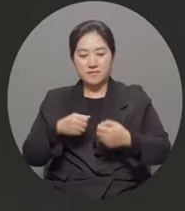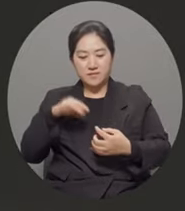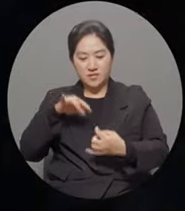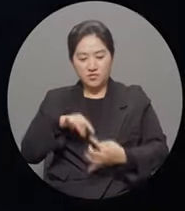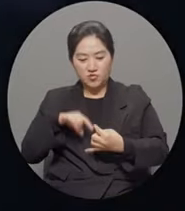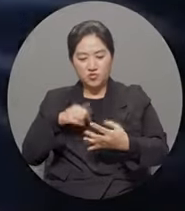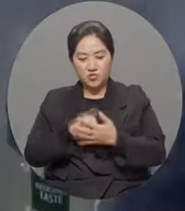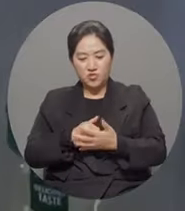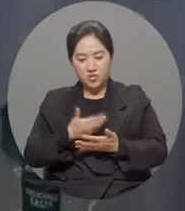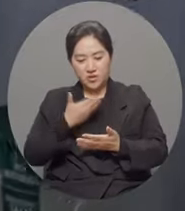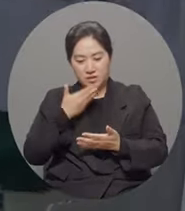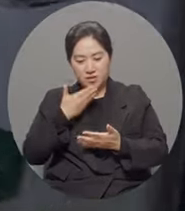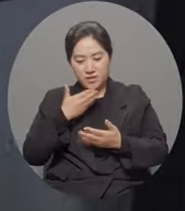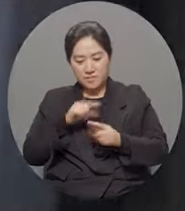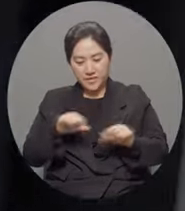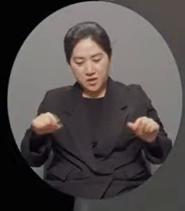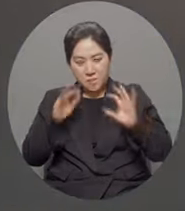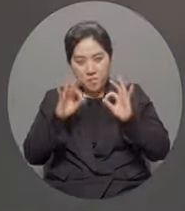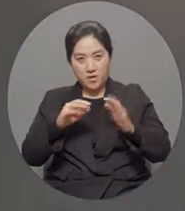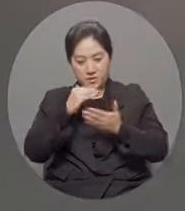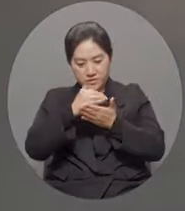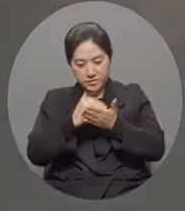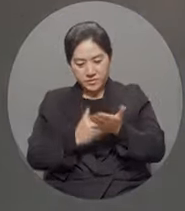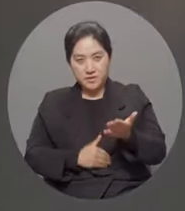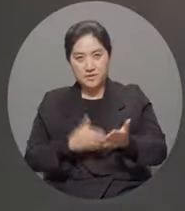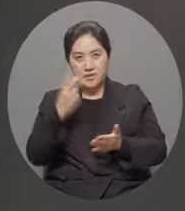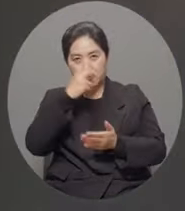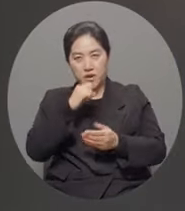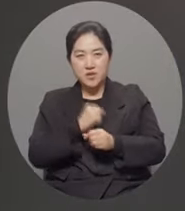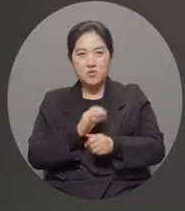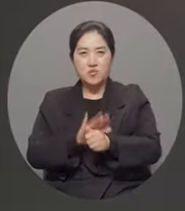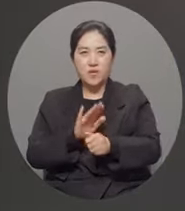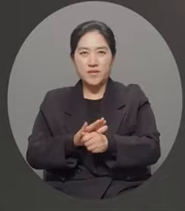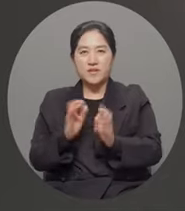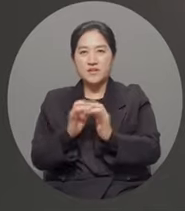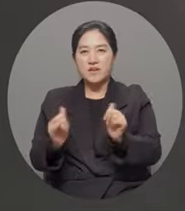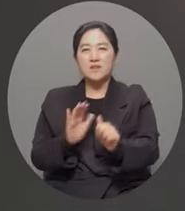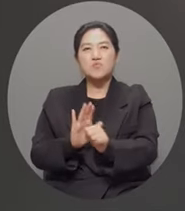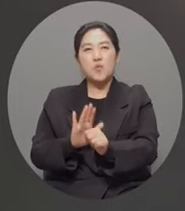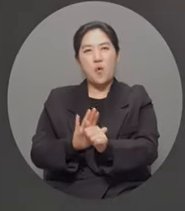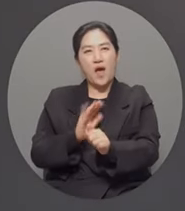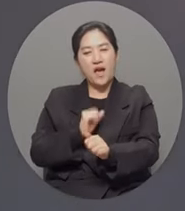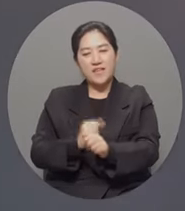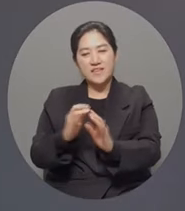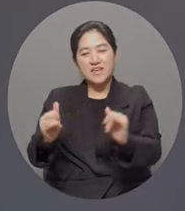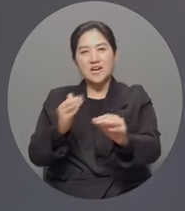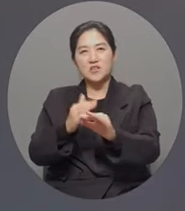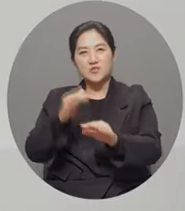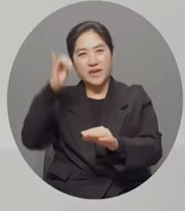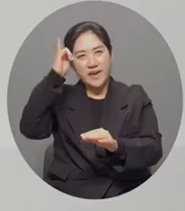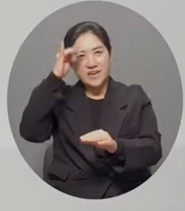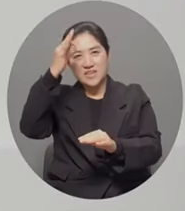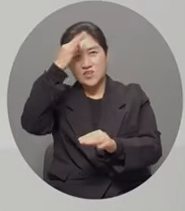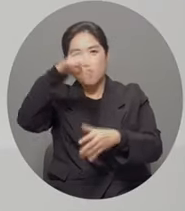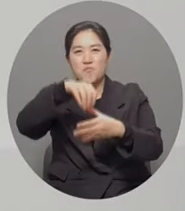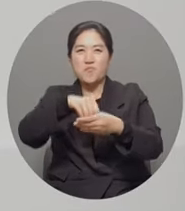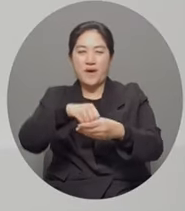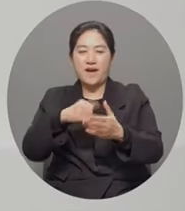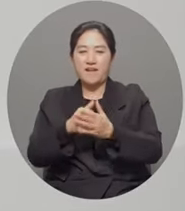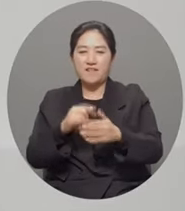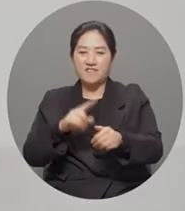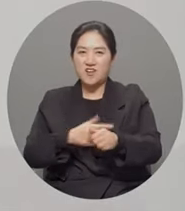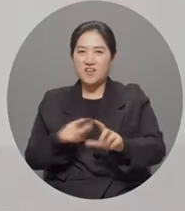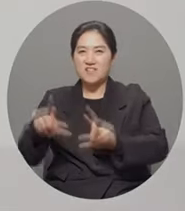식재료를 촬영해 목록을 만들고 재료 관리를 도와주는 등 사람을 돕는 인간 중심의 AI 기술이 일상으로